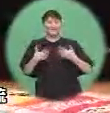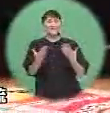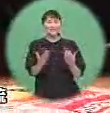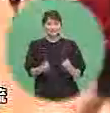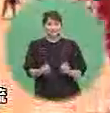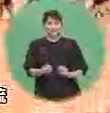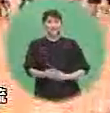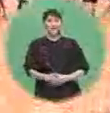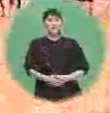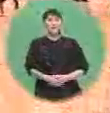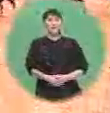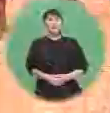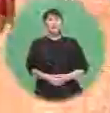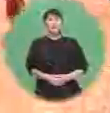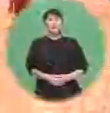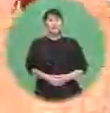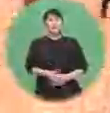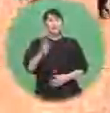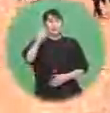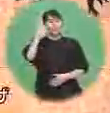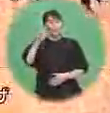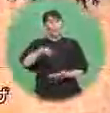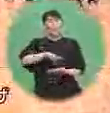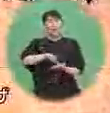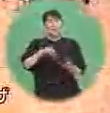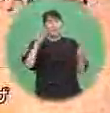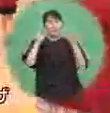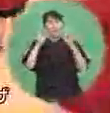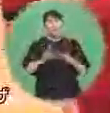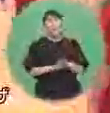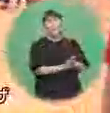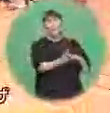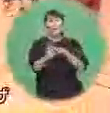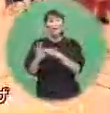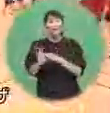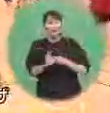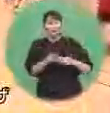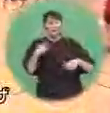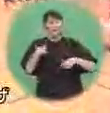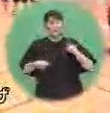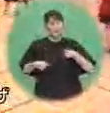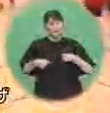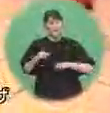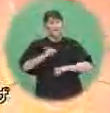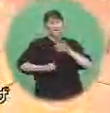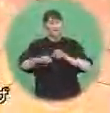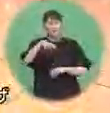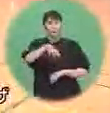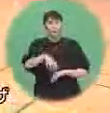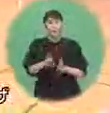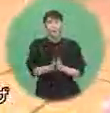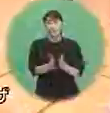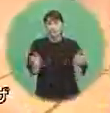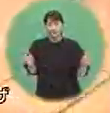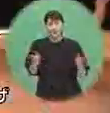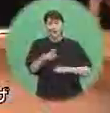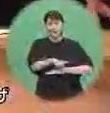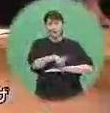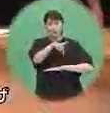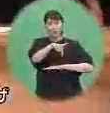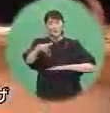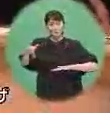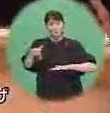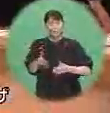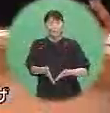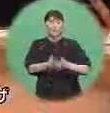流しました。今後は地元の企業などと連携して学生の活躍の場を広げるプロジェ